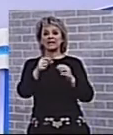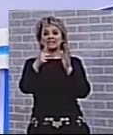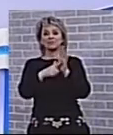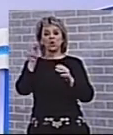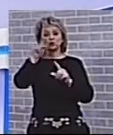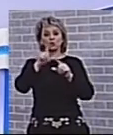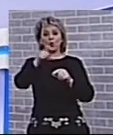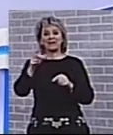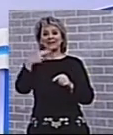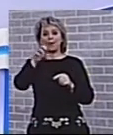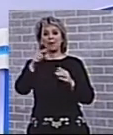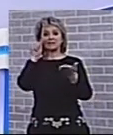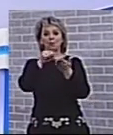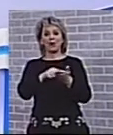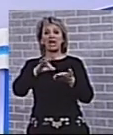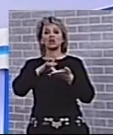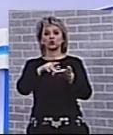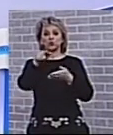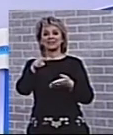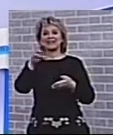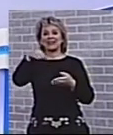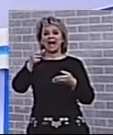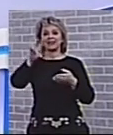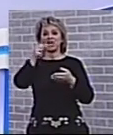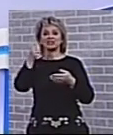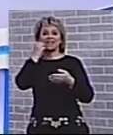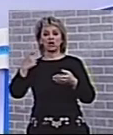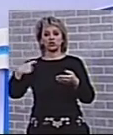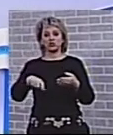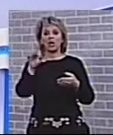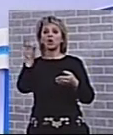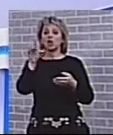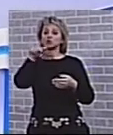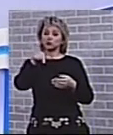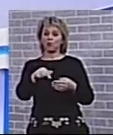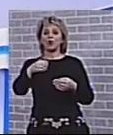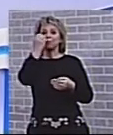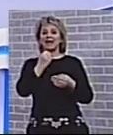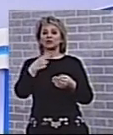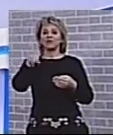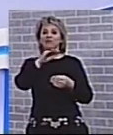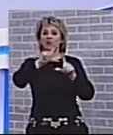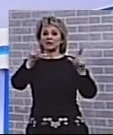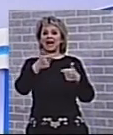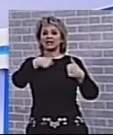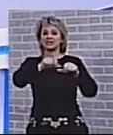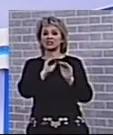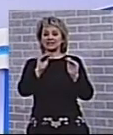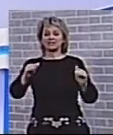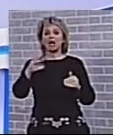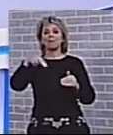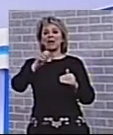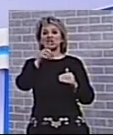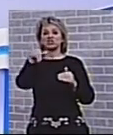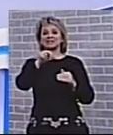17 школьников Донбасса попали на экскурсии по Танаису, Старочеркасской и Ростову. Благотворительные фонды организовали для